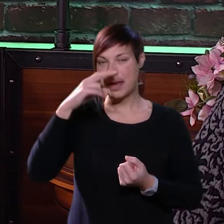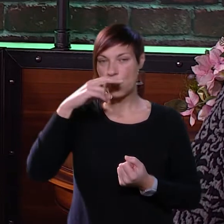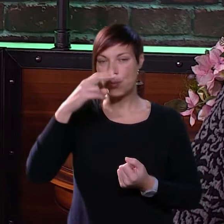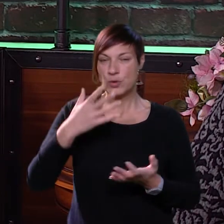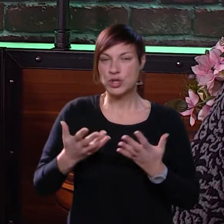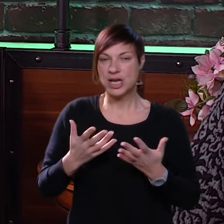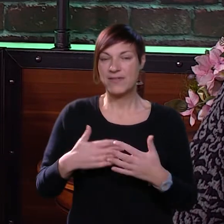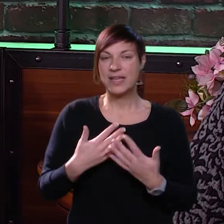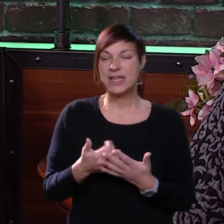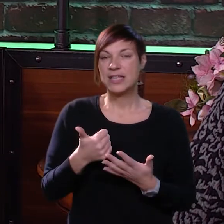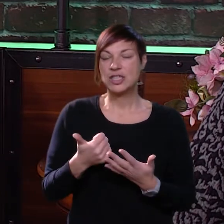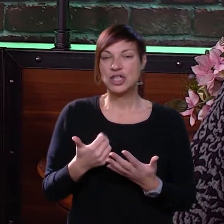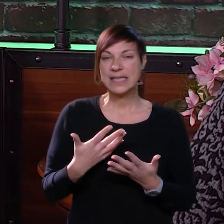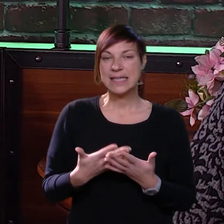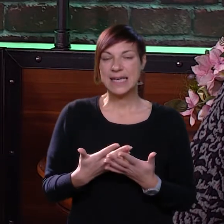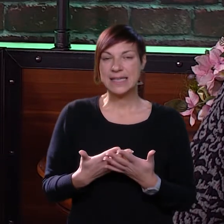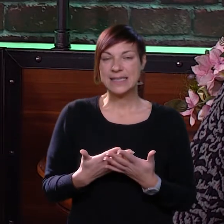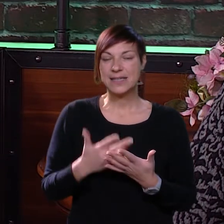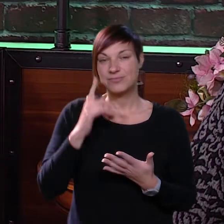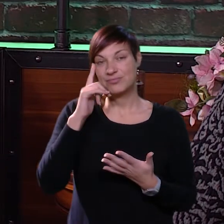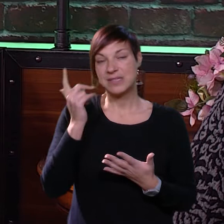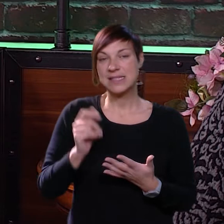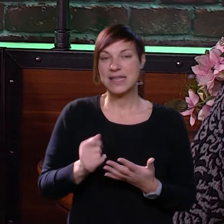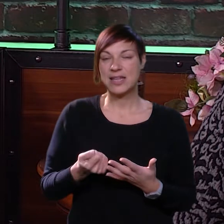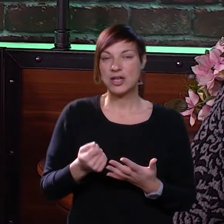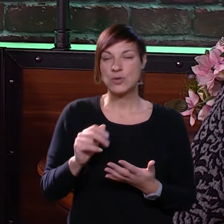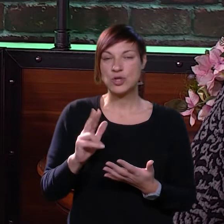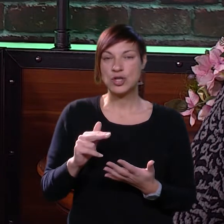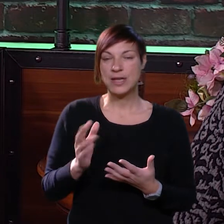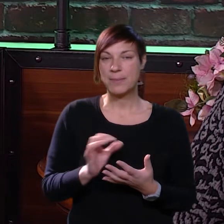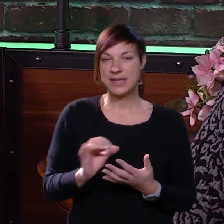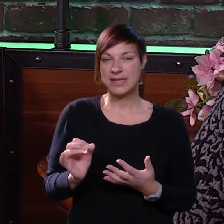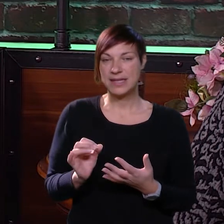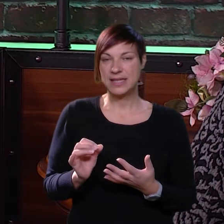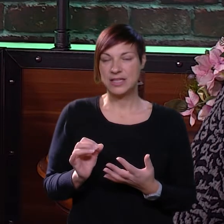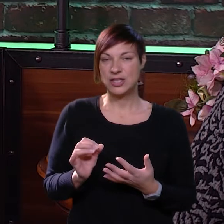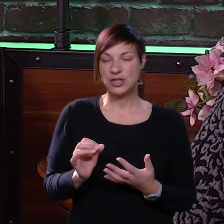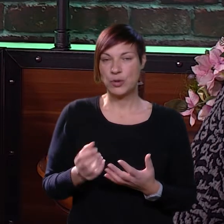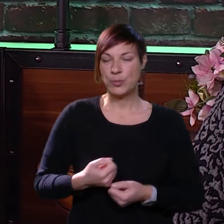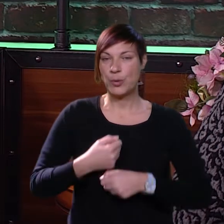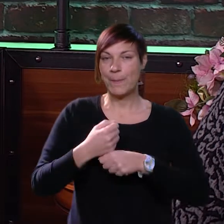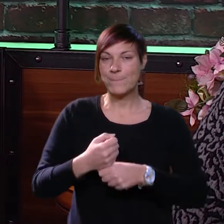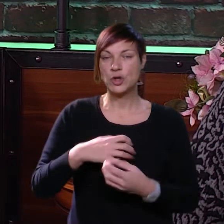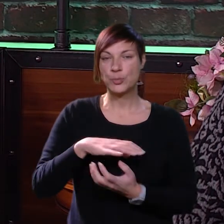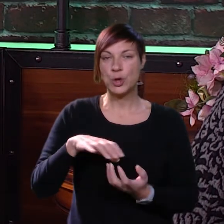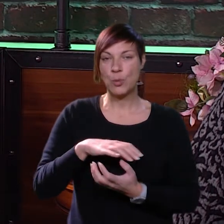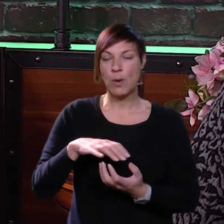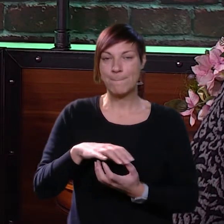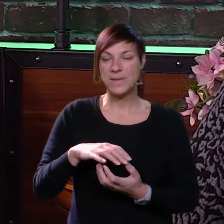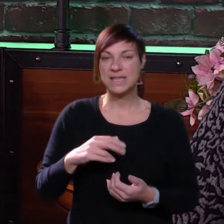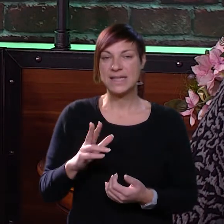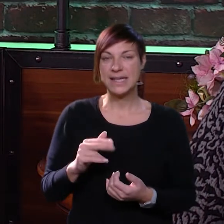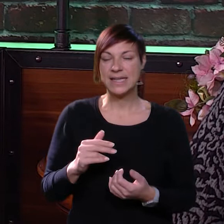malo proučavanje. I to je ono u biti, mislim da je tu ključno da imate i dobru potporu